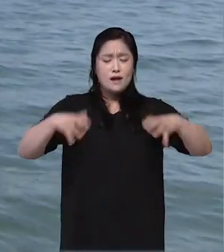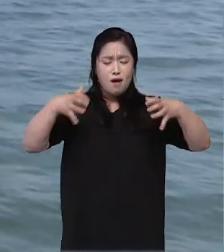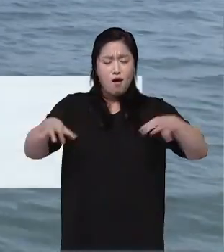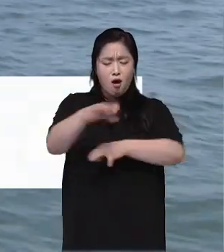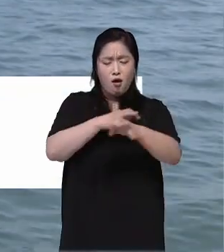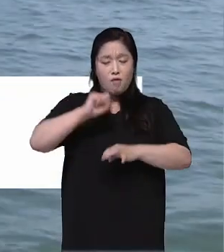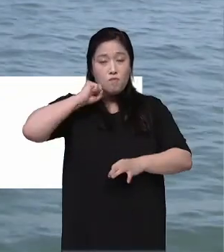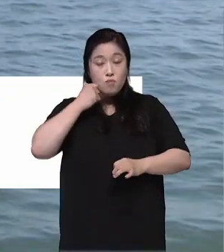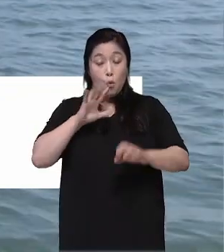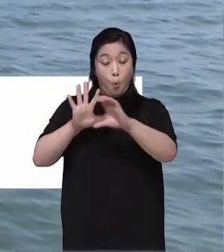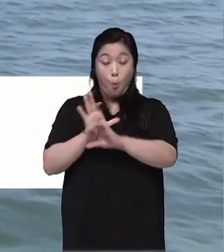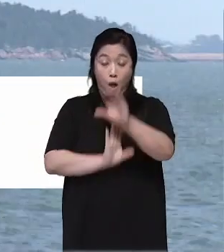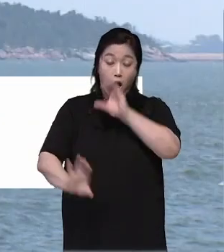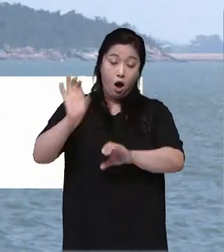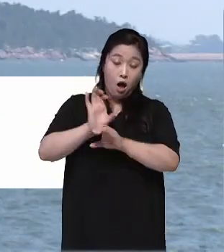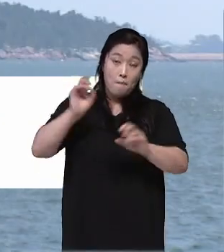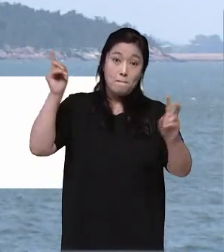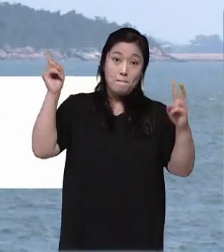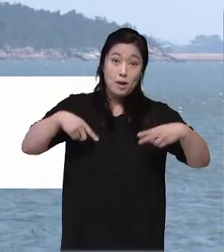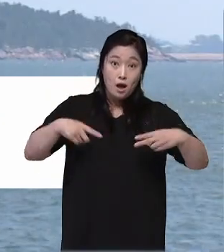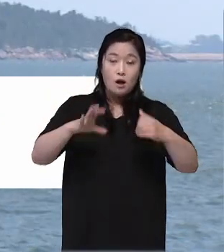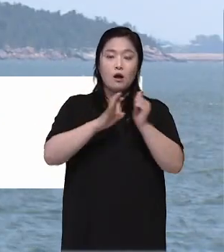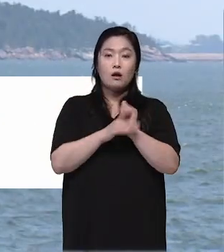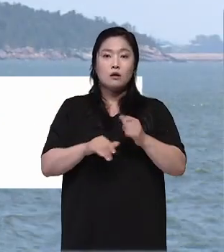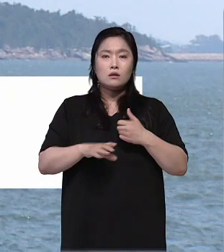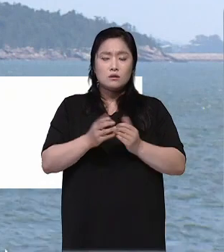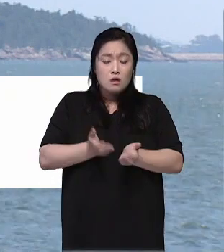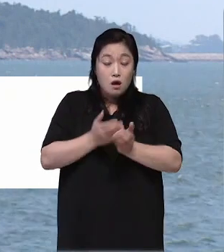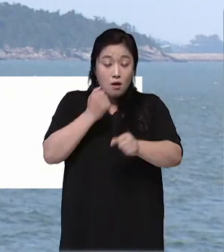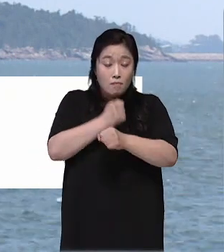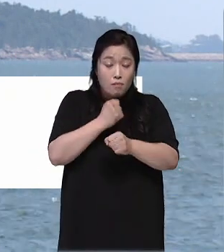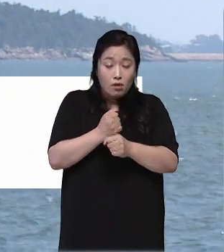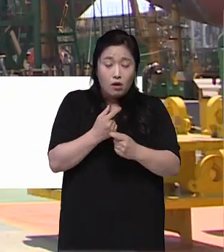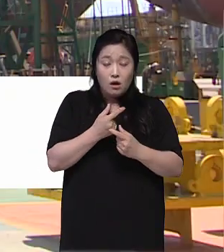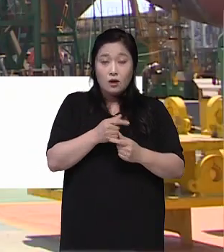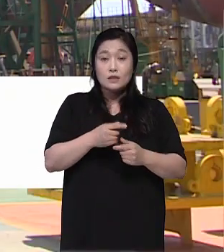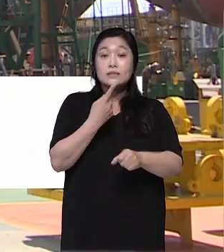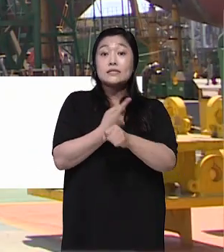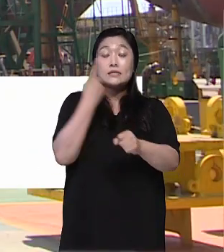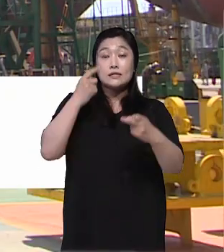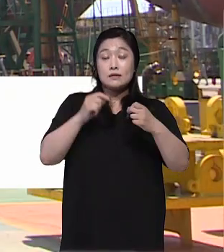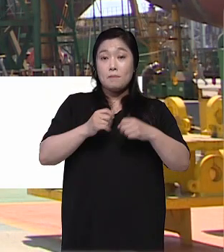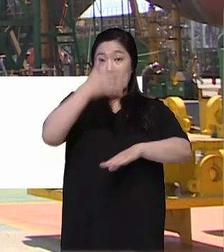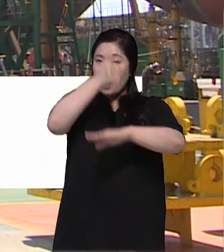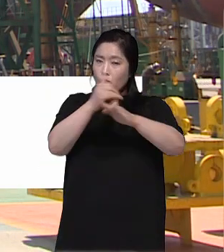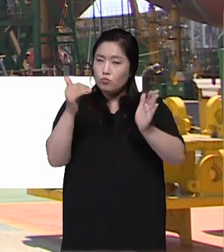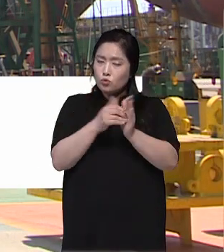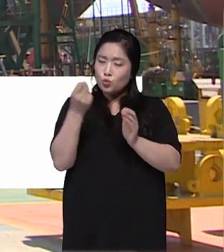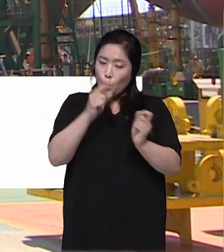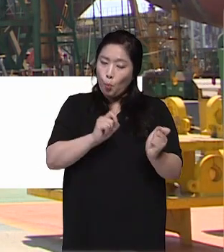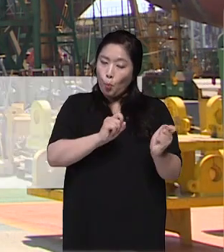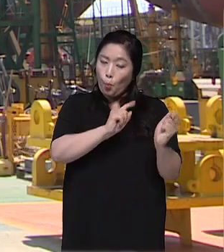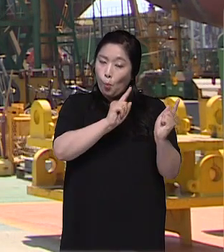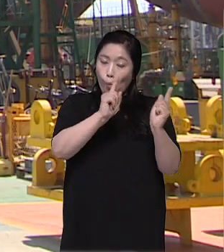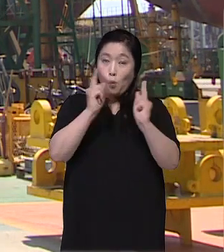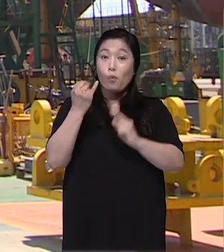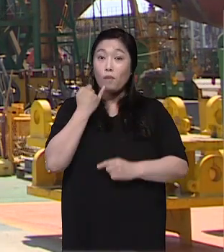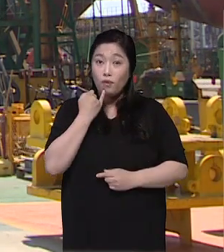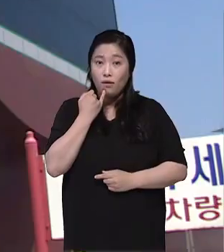속에 코로나19 여파까지 겹치면서 내리막길이 계속하던 조선업은 지난해 말부터 조금씩 깨어나고